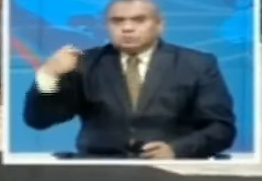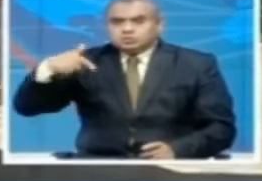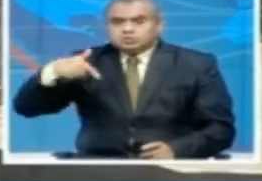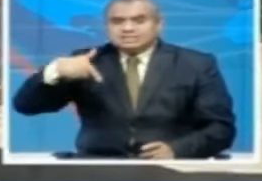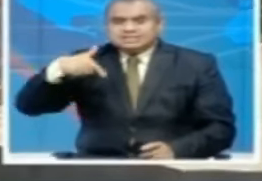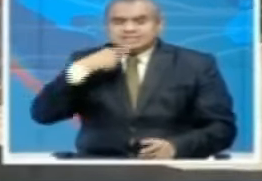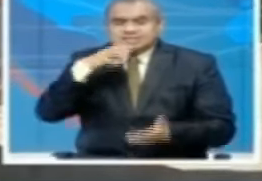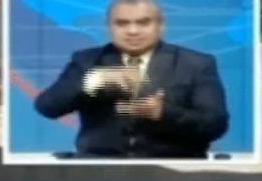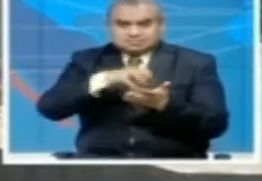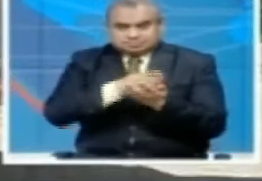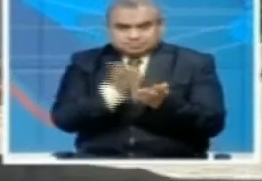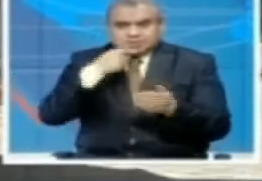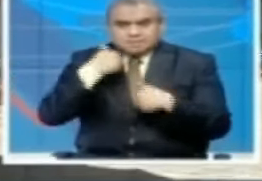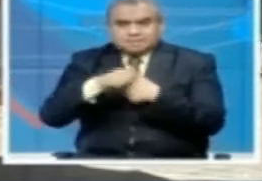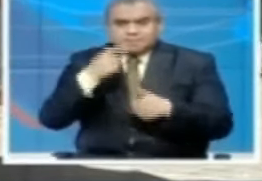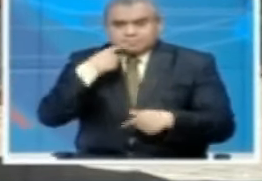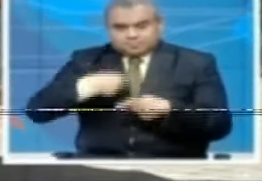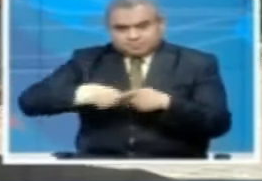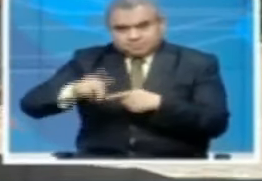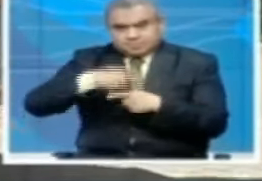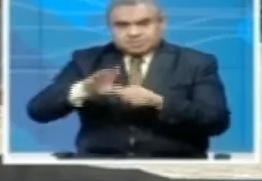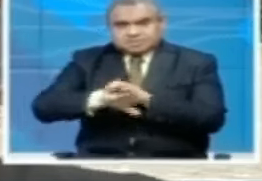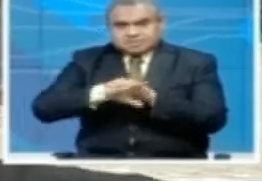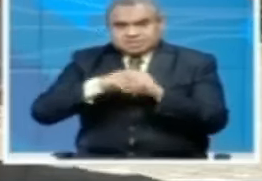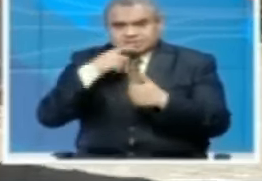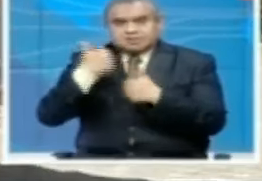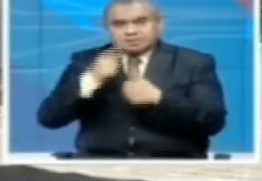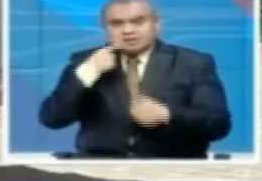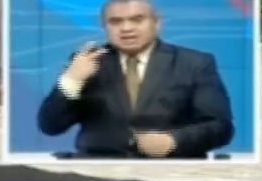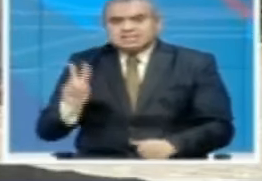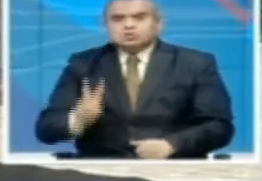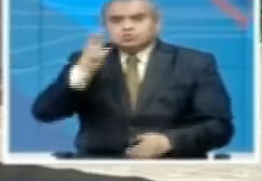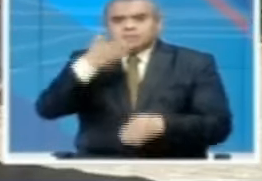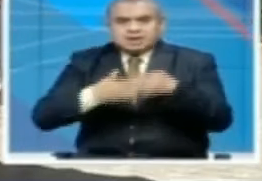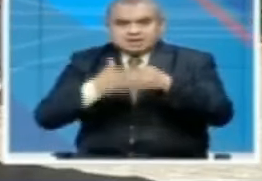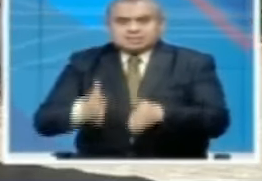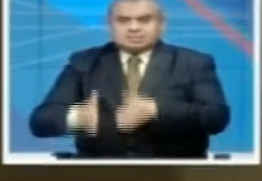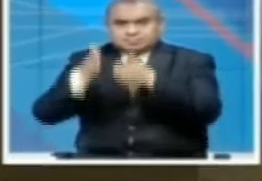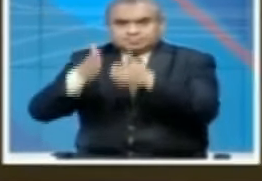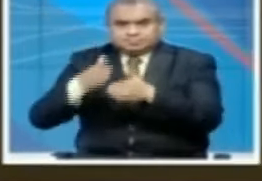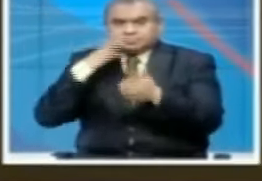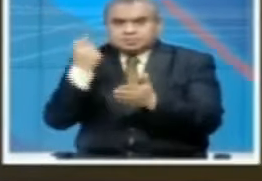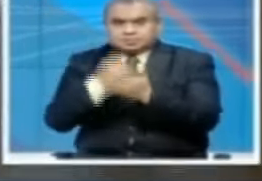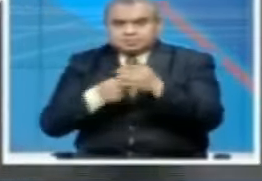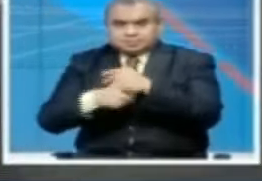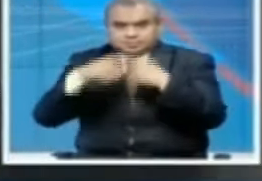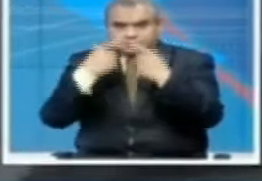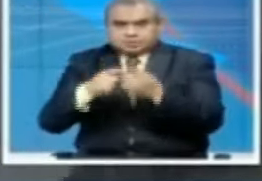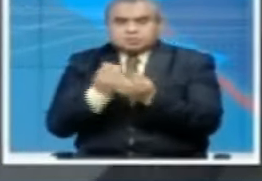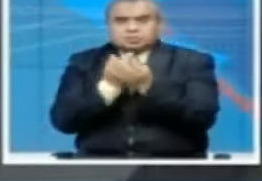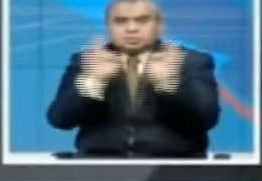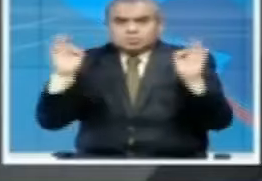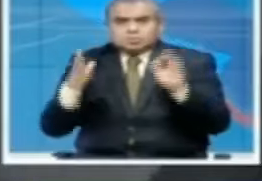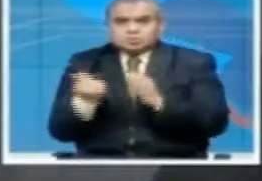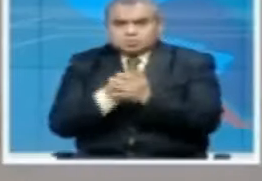عمارة، وبإذن الله تستكمل المرحلة بالكامل 272 عمارة لأهالينا في رفح الأولوية الأولى. خدمات متكاملة وبنية